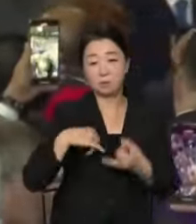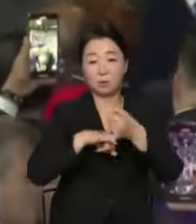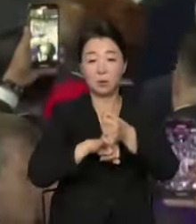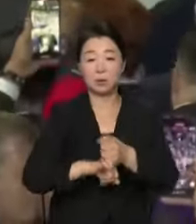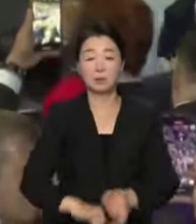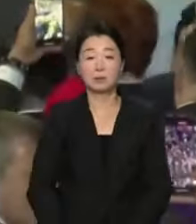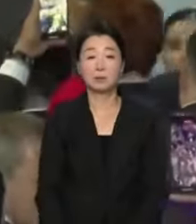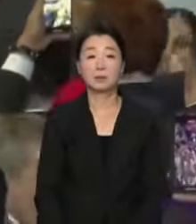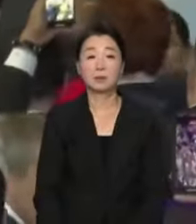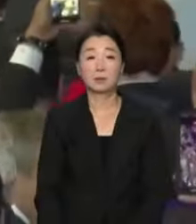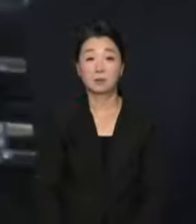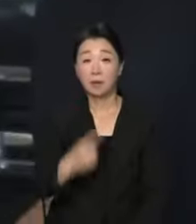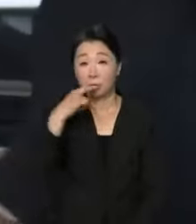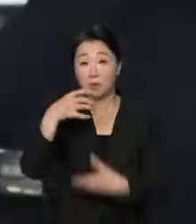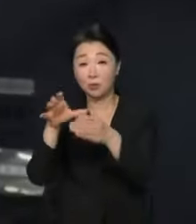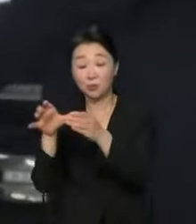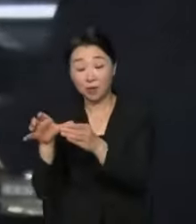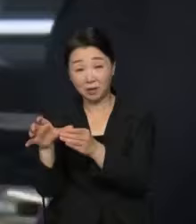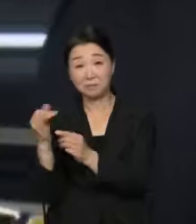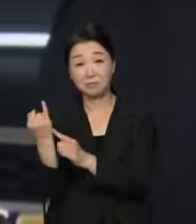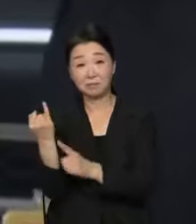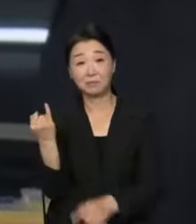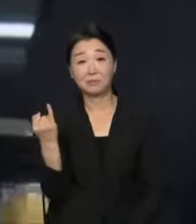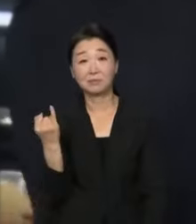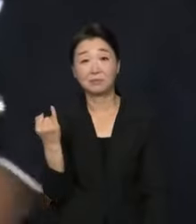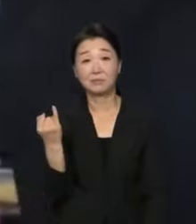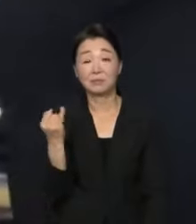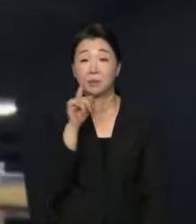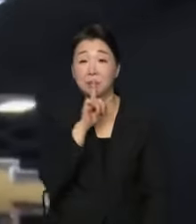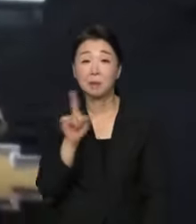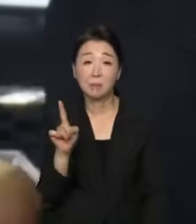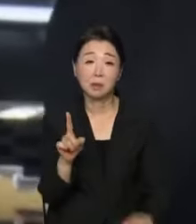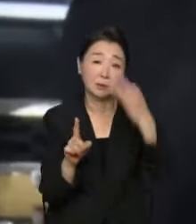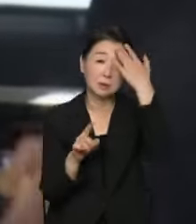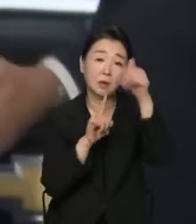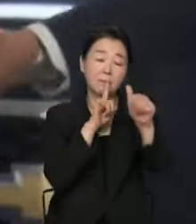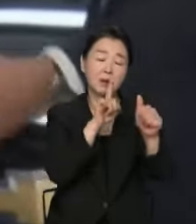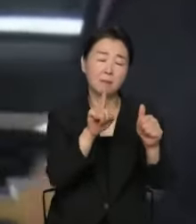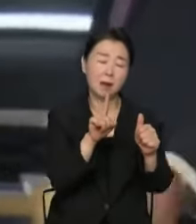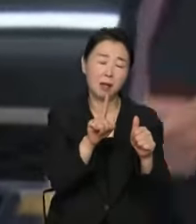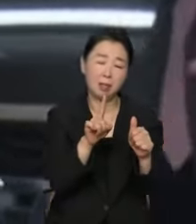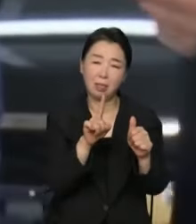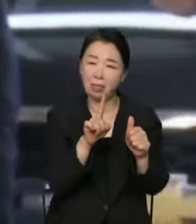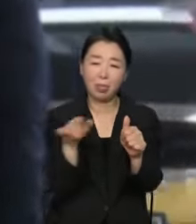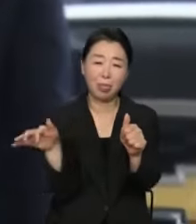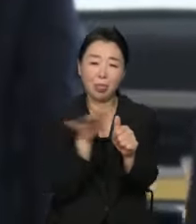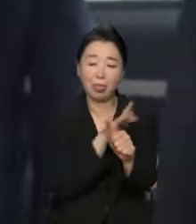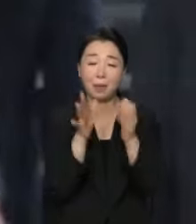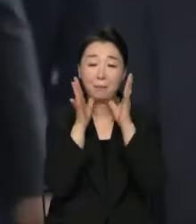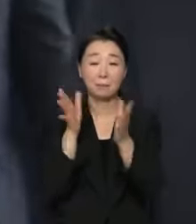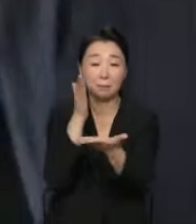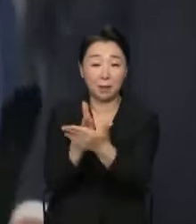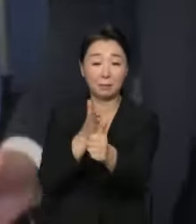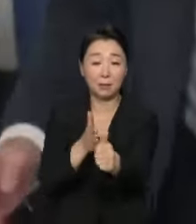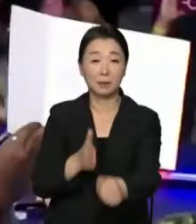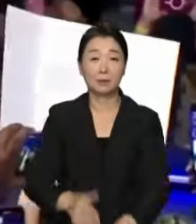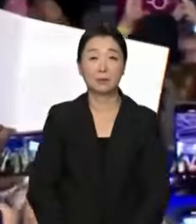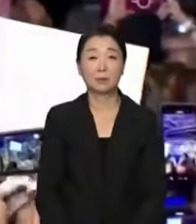했습니다. 반면 민주당 대통령 후보인 해리스 부통령은 트럼프의 말에 현혹돼선 안 된다고 비판했습니다.